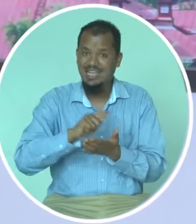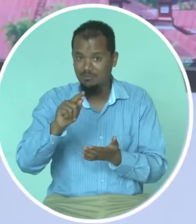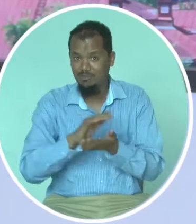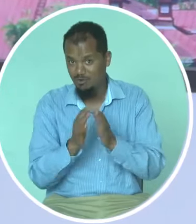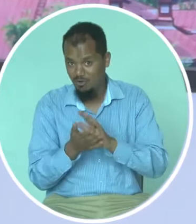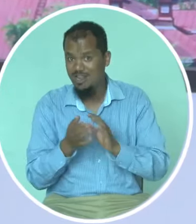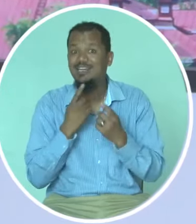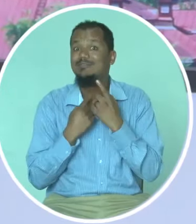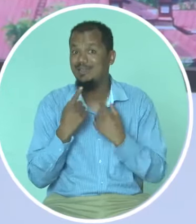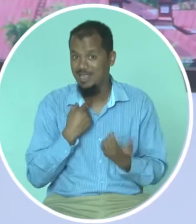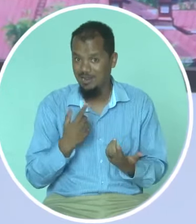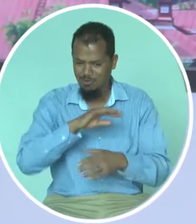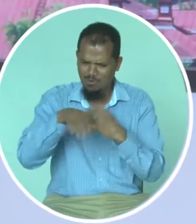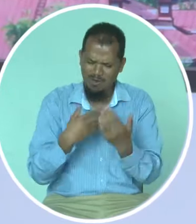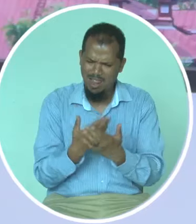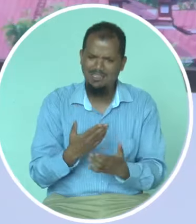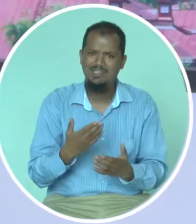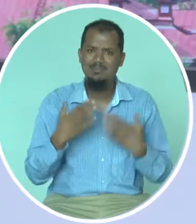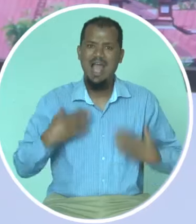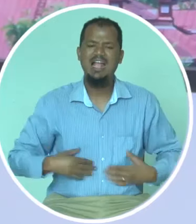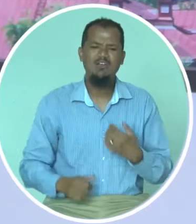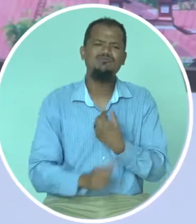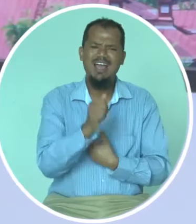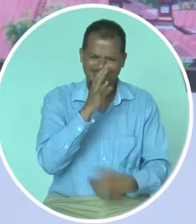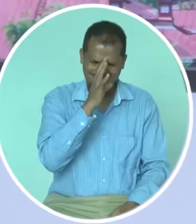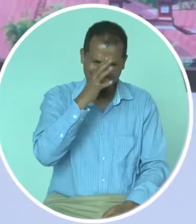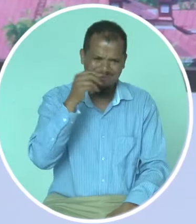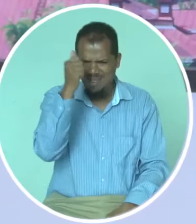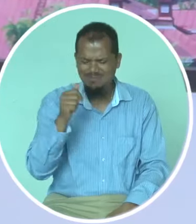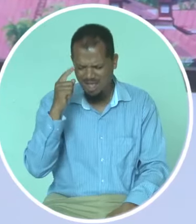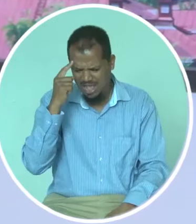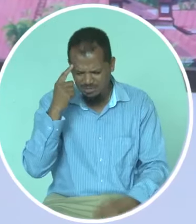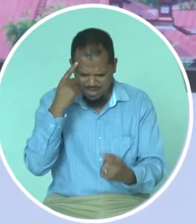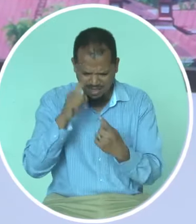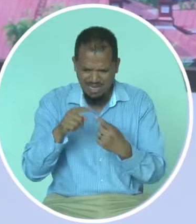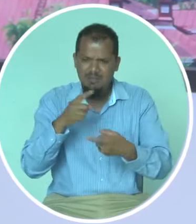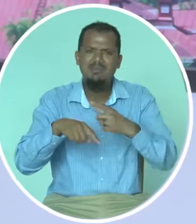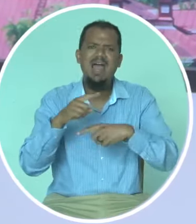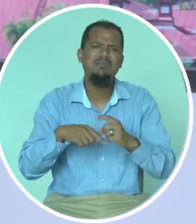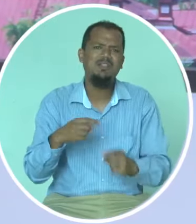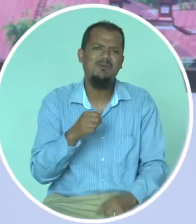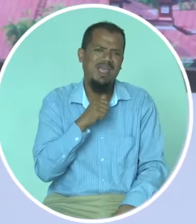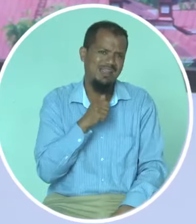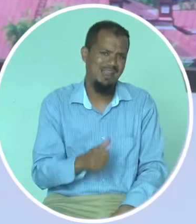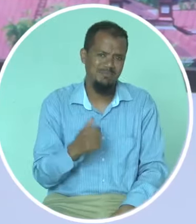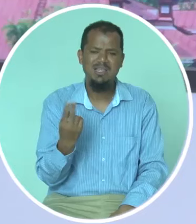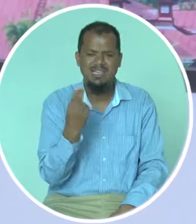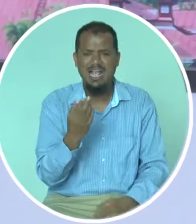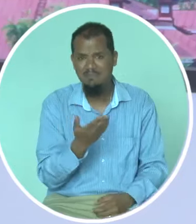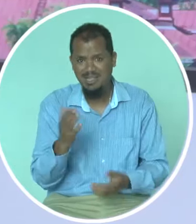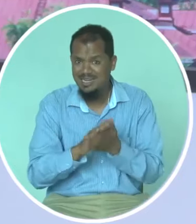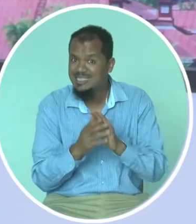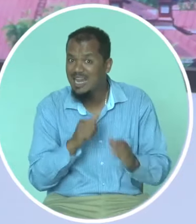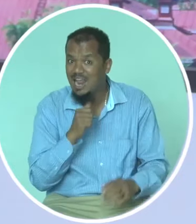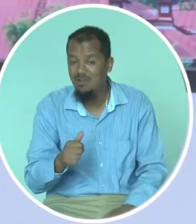ሁልጊዜ እንመኛለንና ሁላችንም ያካል ጉዳት እንዲፈጠር ማናችንም አስበን አቀደን የማናመጣው ስለሆነ ድረስና ጠቃሚ ነገርም